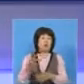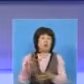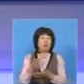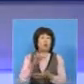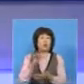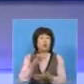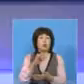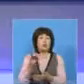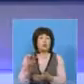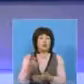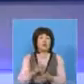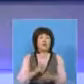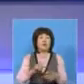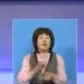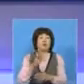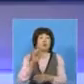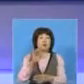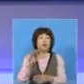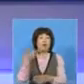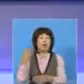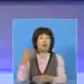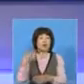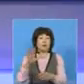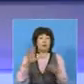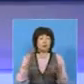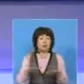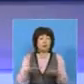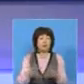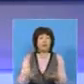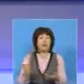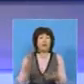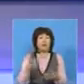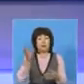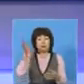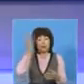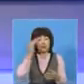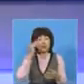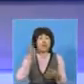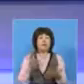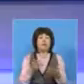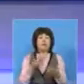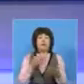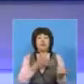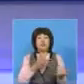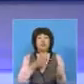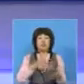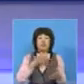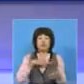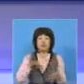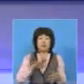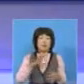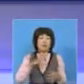быстро развивающегося микрорайона Нур-Актубе. Власти региона учли мнение горожан. Тем не менее, у некоторых общественных деятелей в